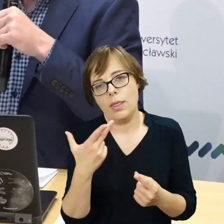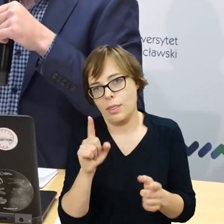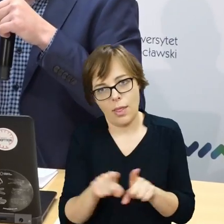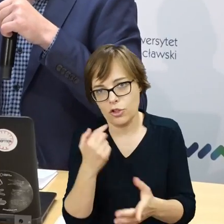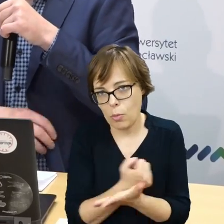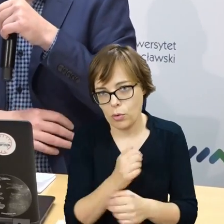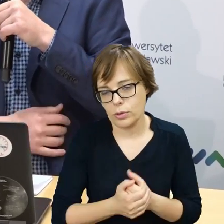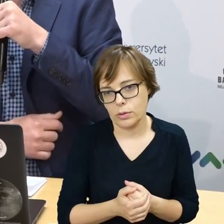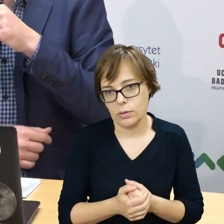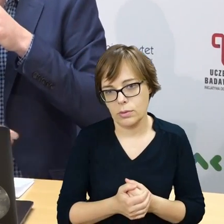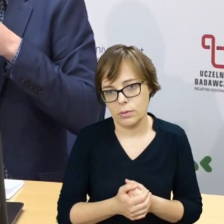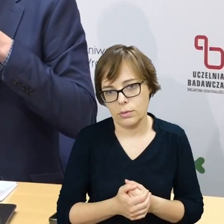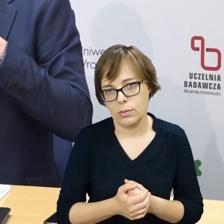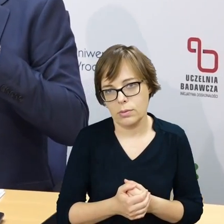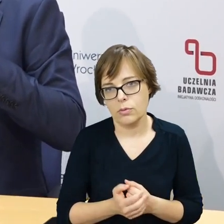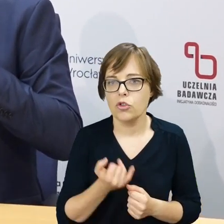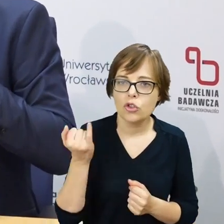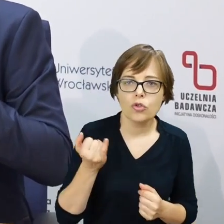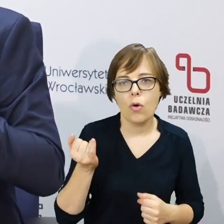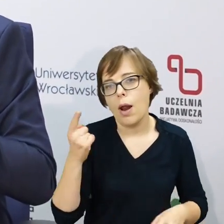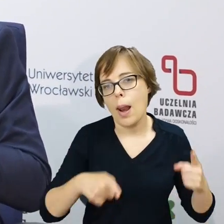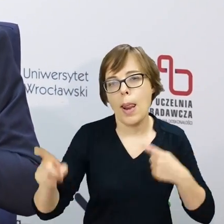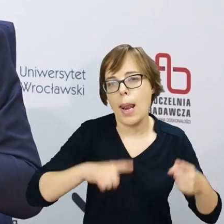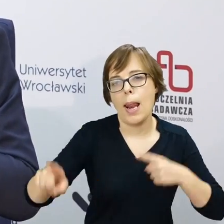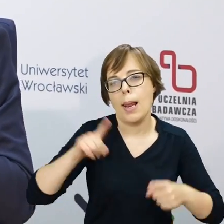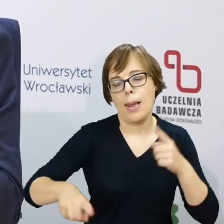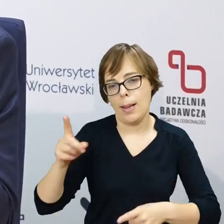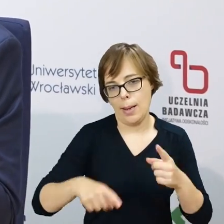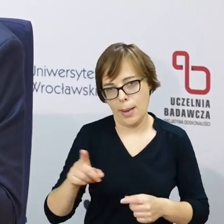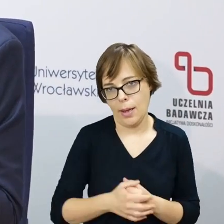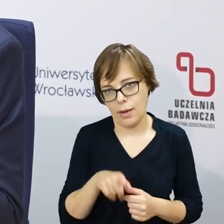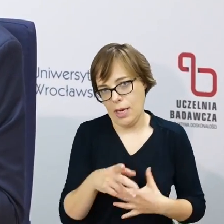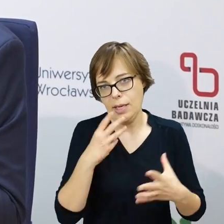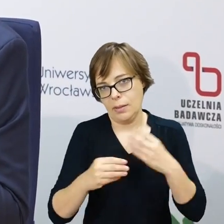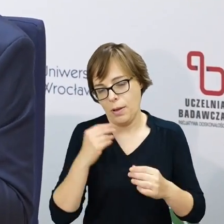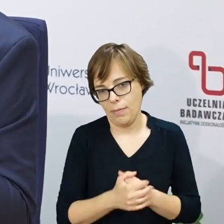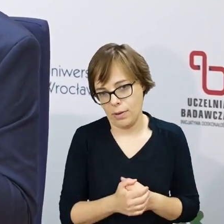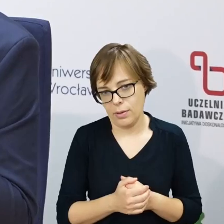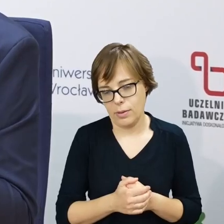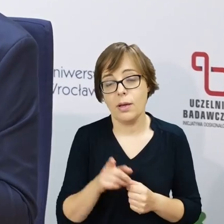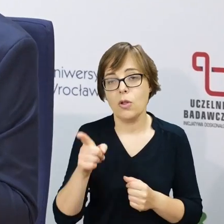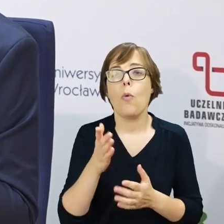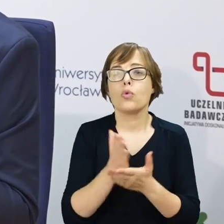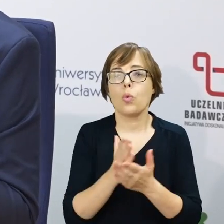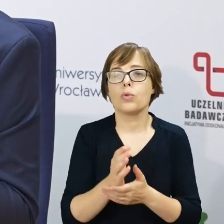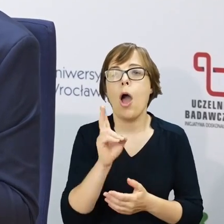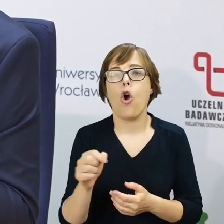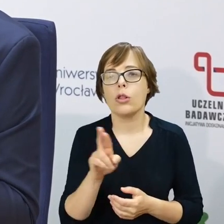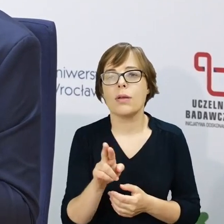jest przygoda, czy ta gra w kotka i myszkę, którą przechodziliśmy z Służbą Kontrwywiadu Wojskowego i całość trwała 5 lat.